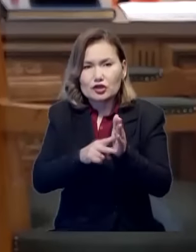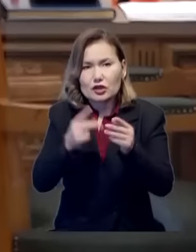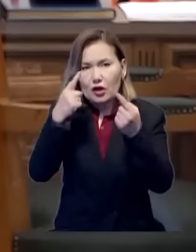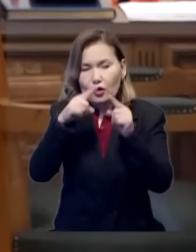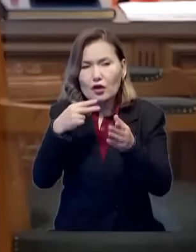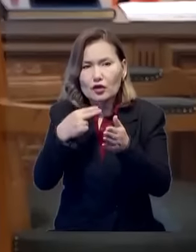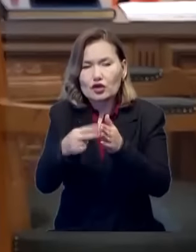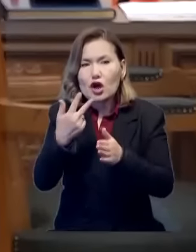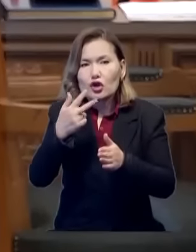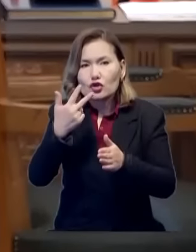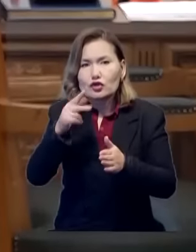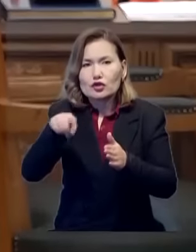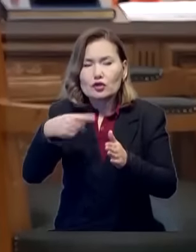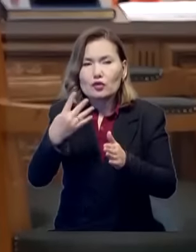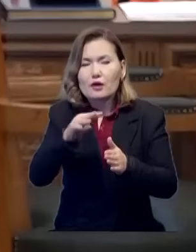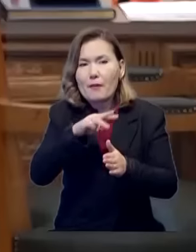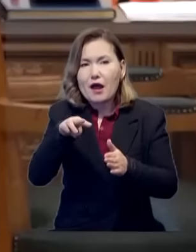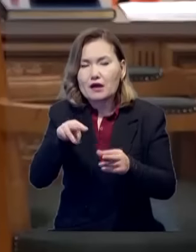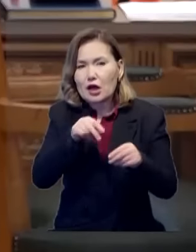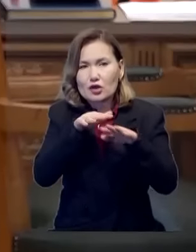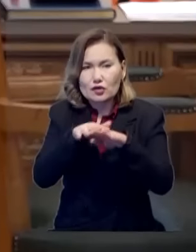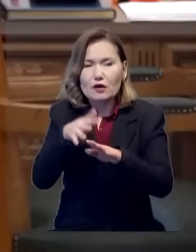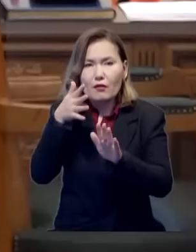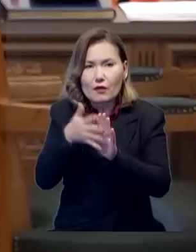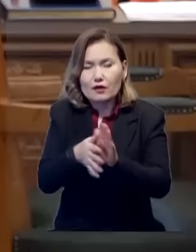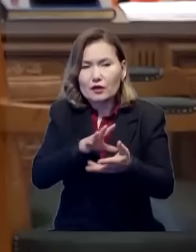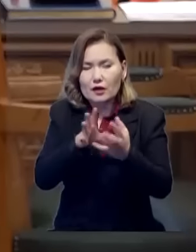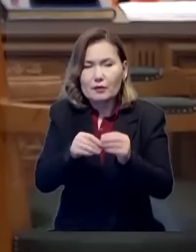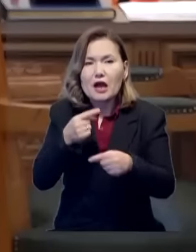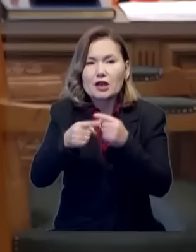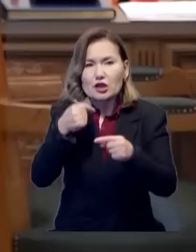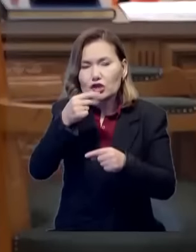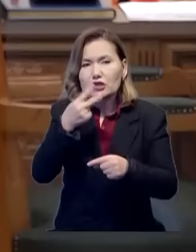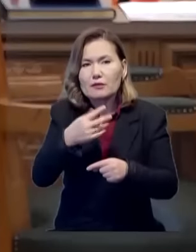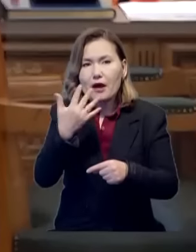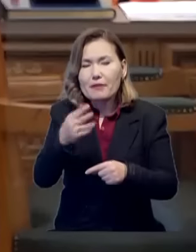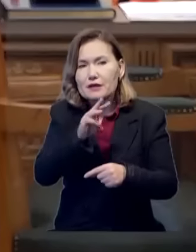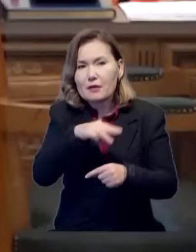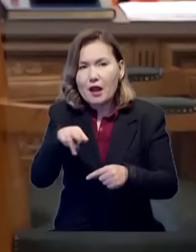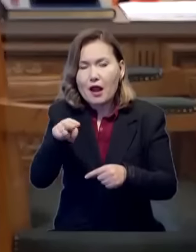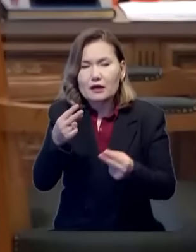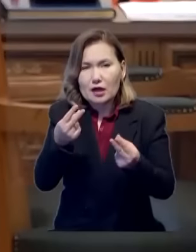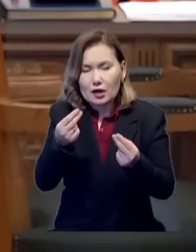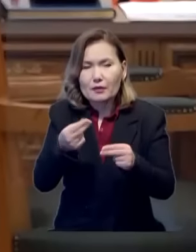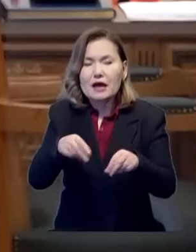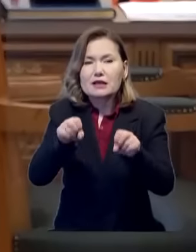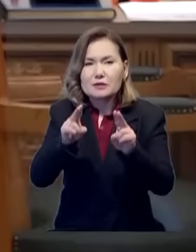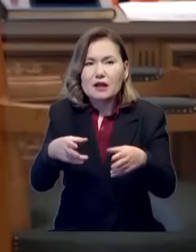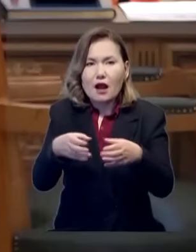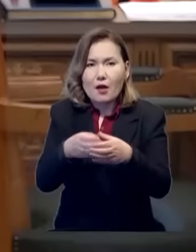3,4 миллиардқа биылдың өзінде. Келесі жылға 25 миллиардқа ал қарашана компаниясы